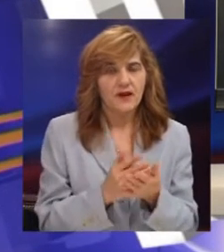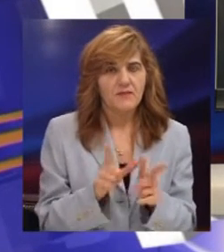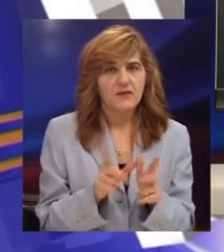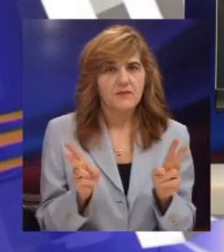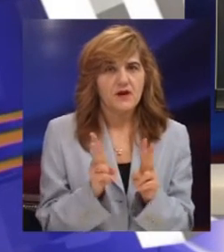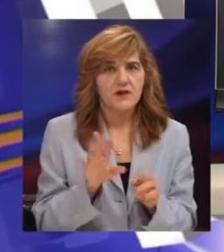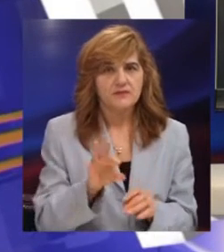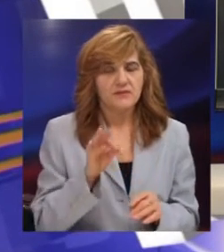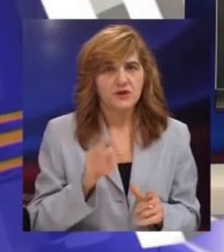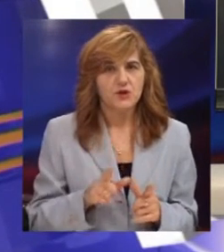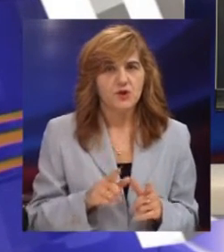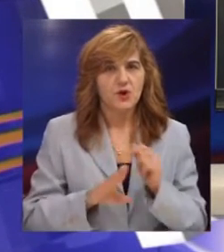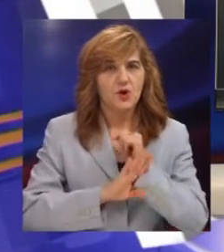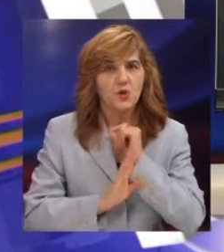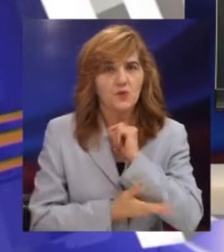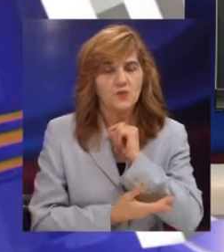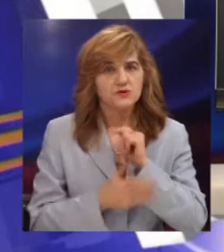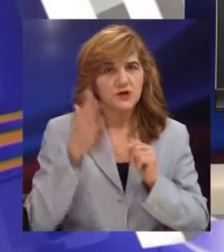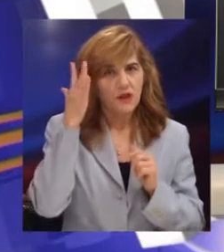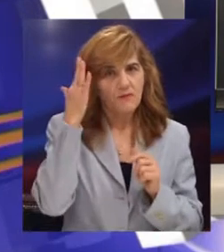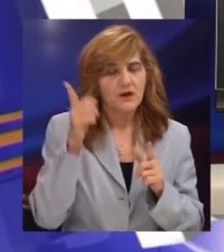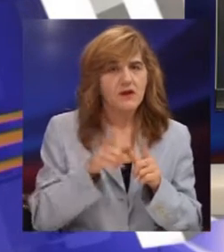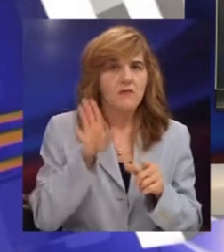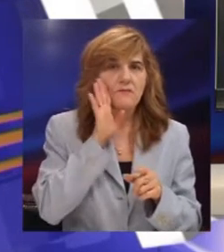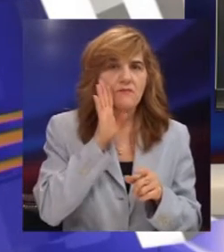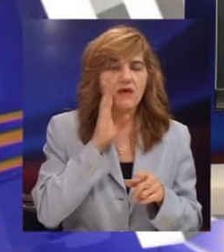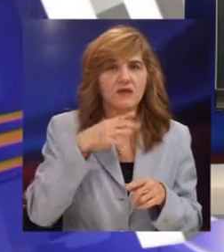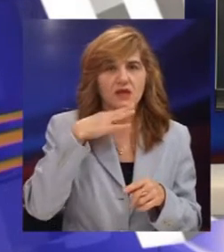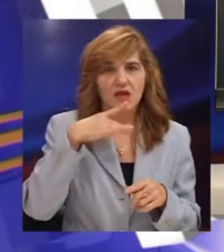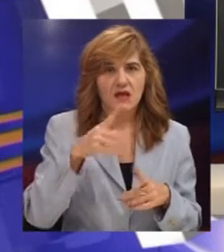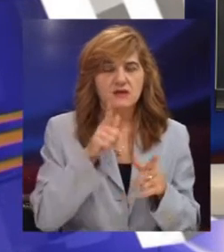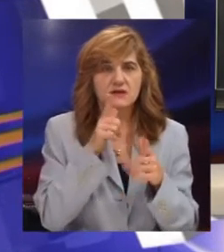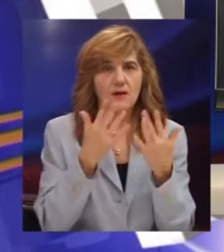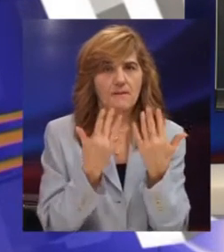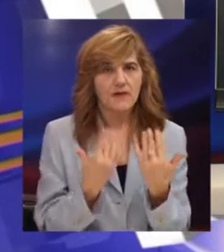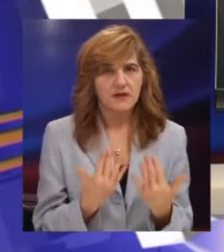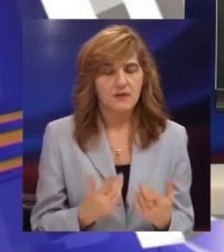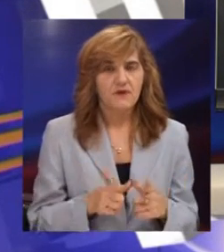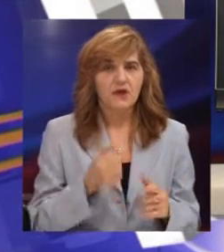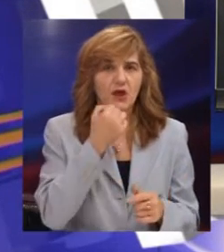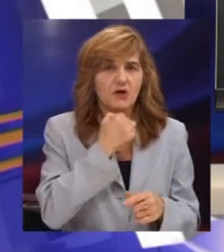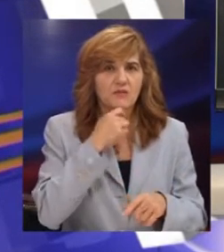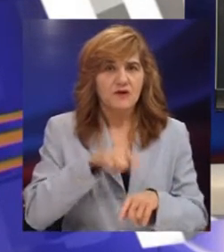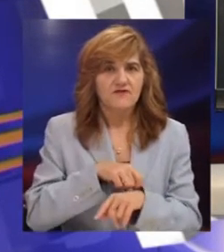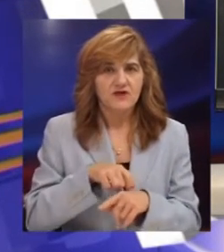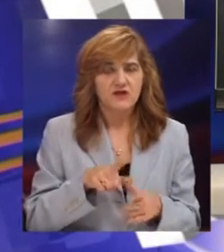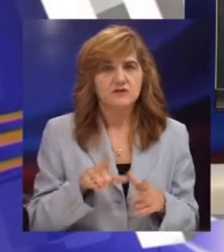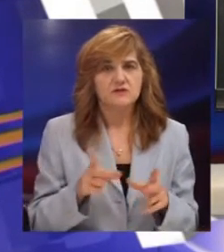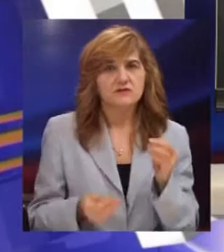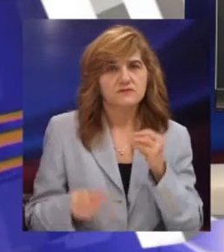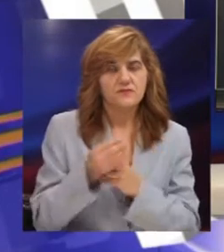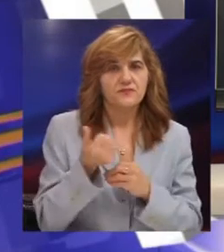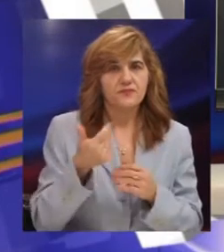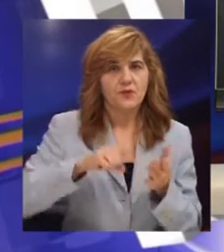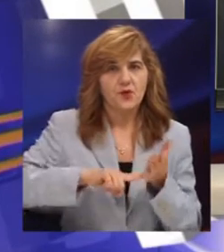naći na maloj maturi. Učenicima najviše brige zadaju maternji jezik i matematika, a dosta njih pohađa i privatne časove kako bi ostvarili